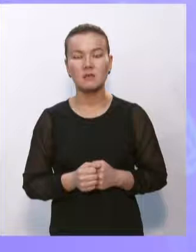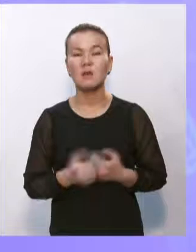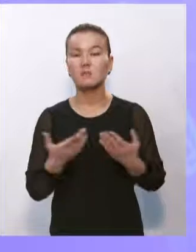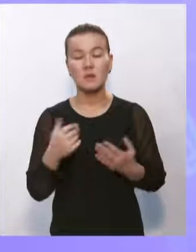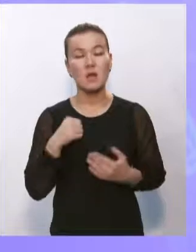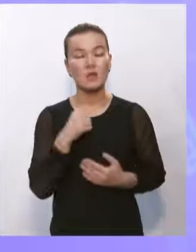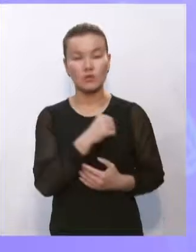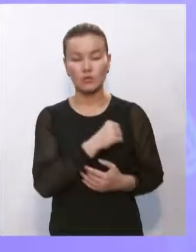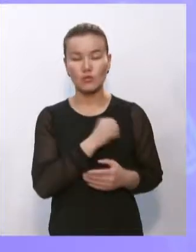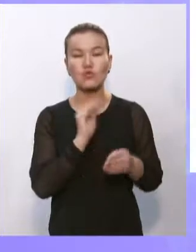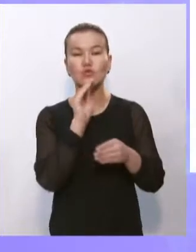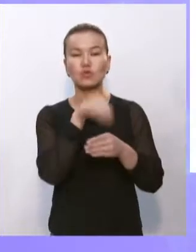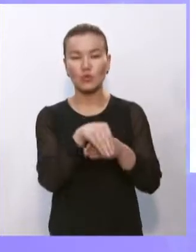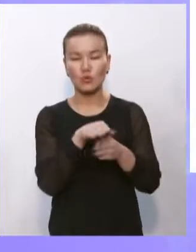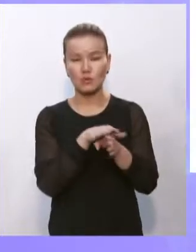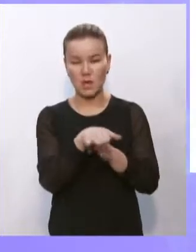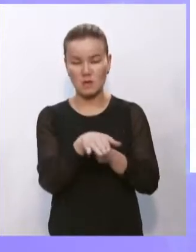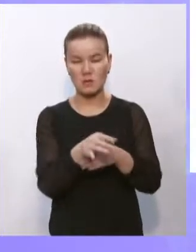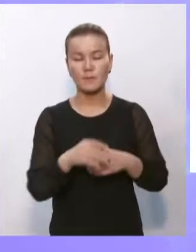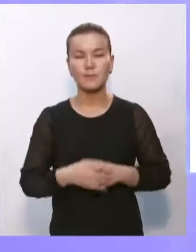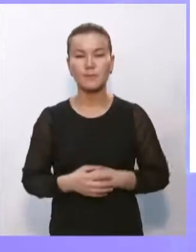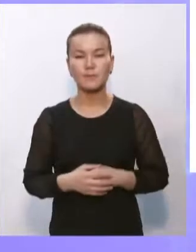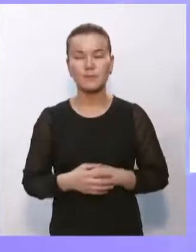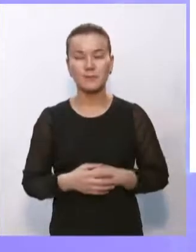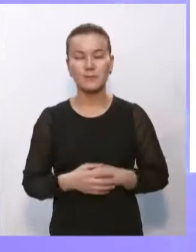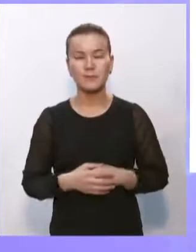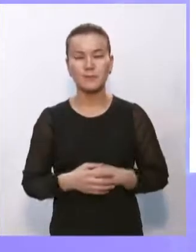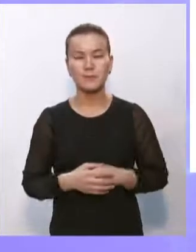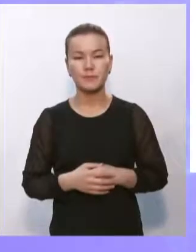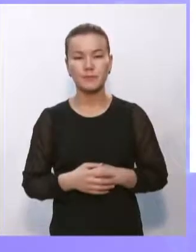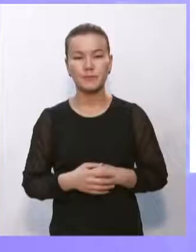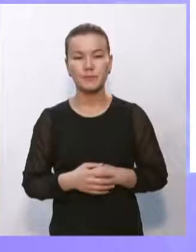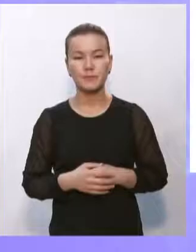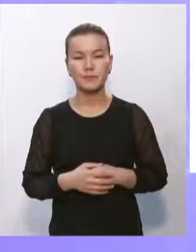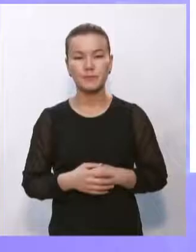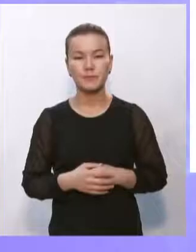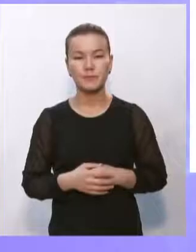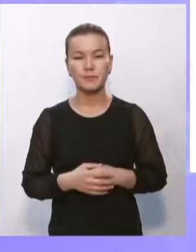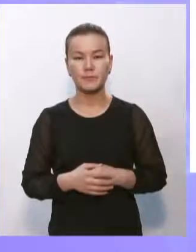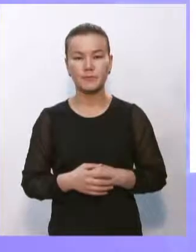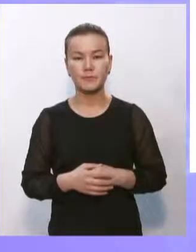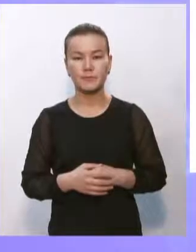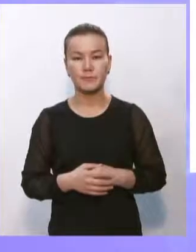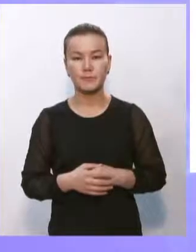Эмесе өзүңөр толуктагыла.